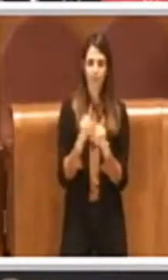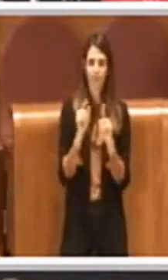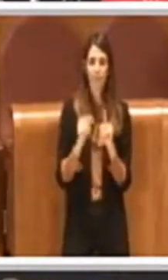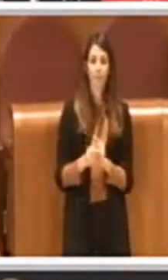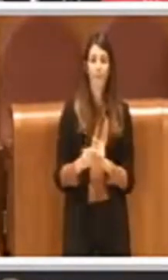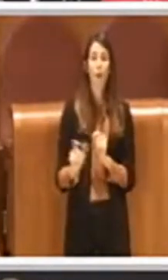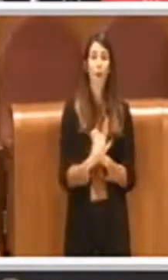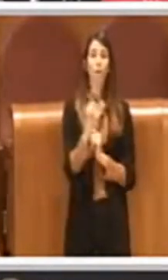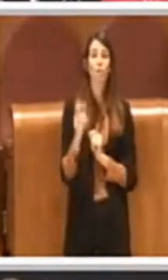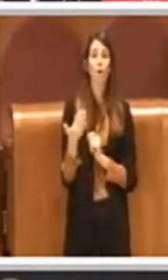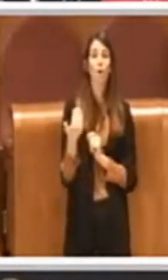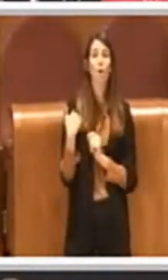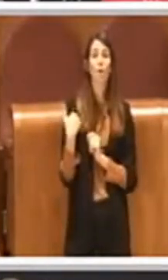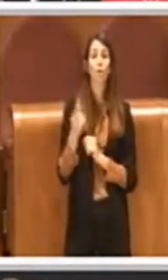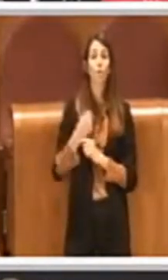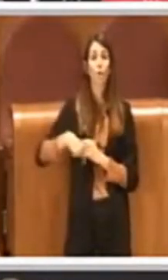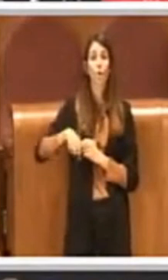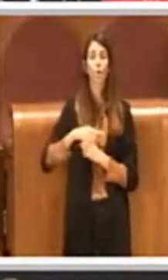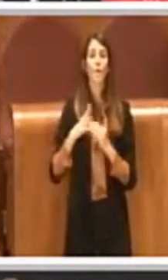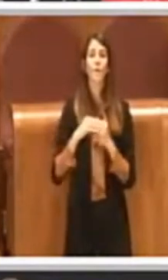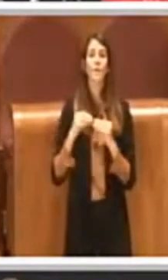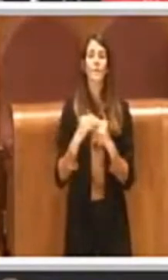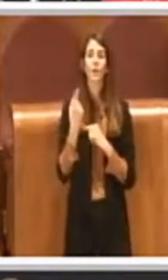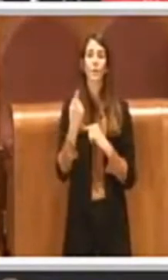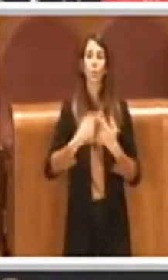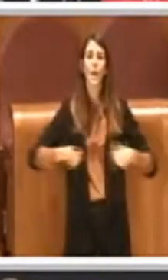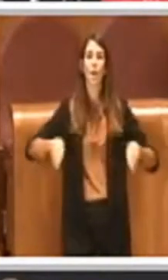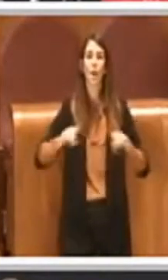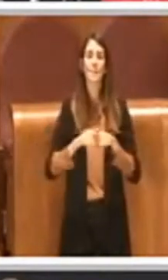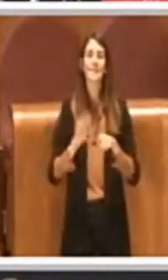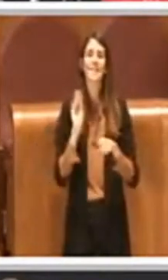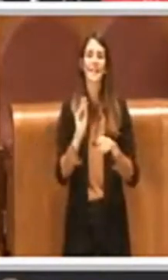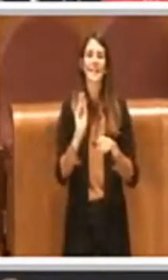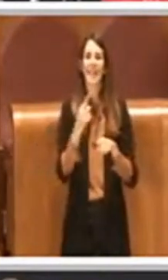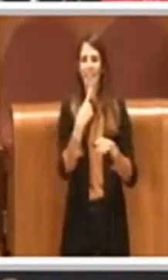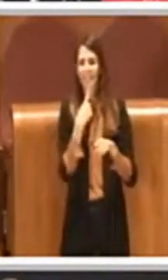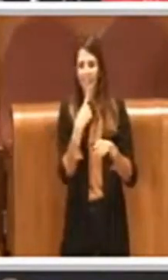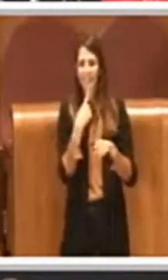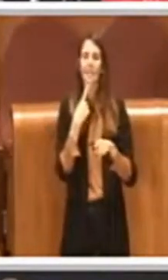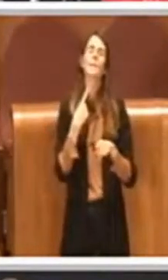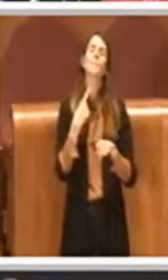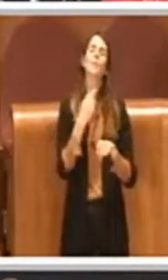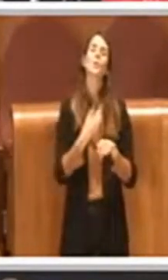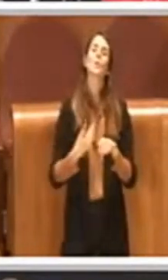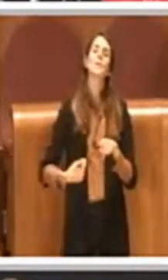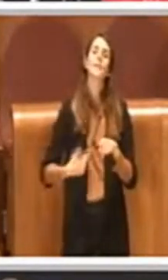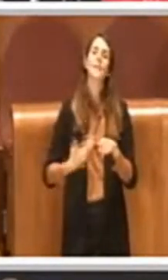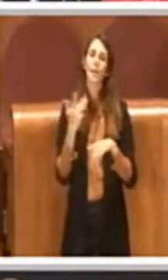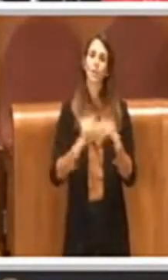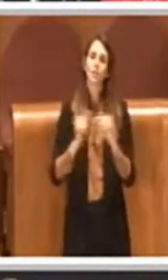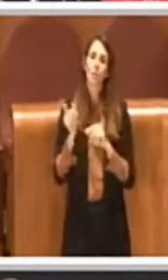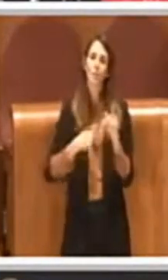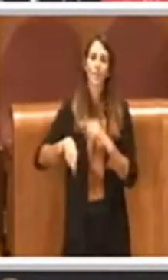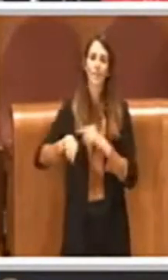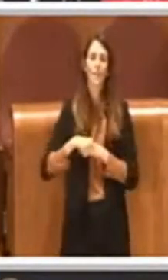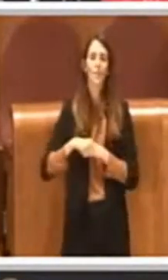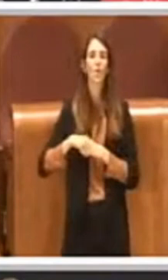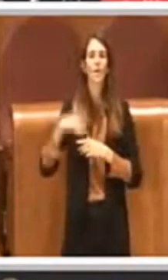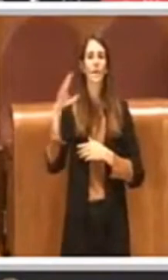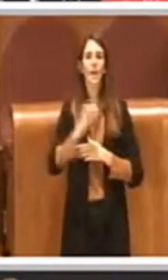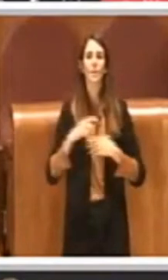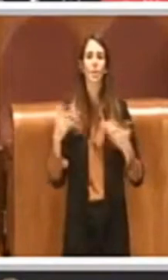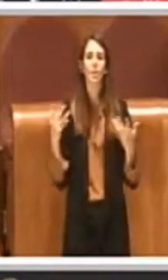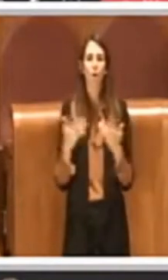fatto una commissione richiesta dai consiglieri del movimento 5 stelle quello che abbiamo potuto rilevare in questa commissione